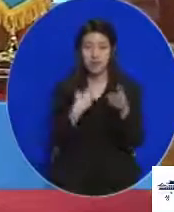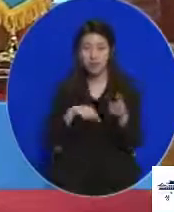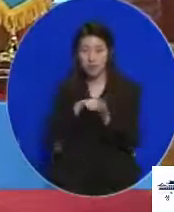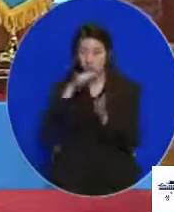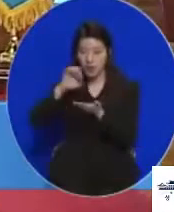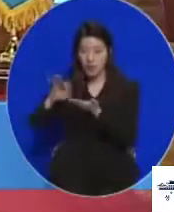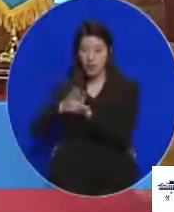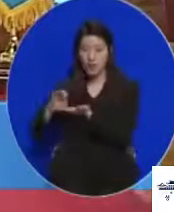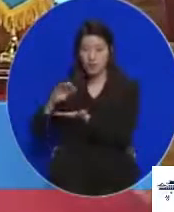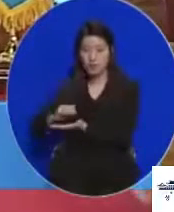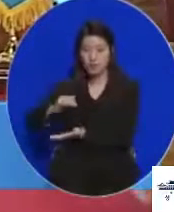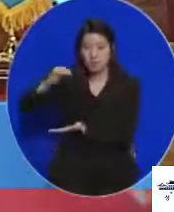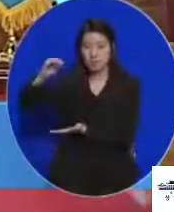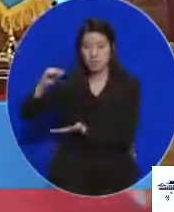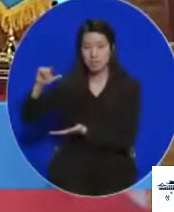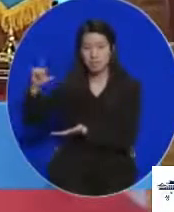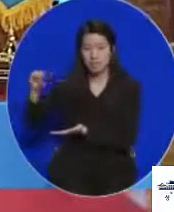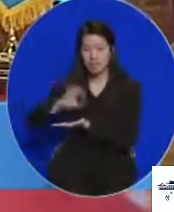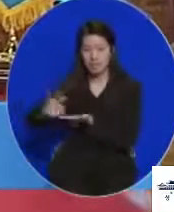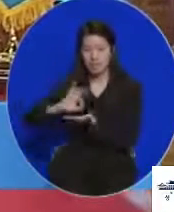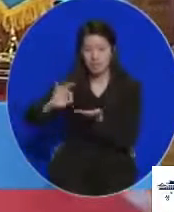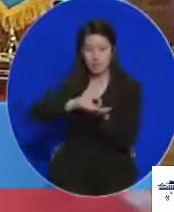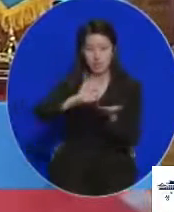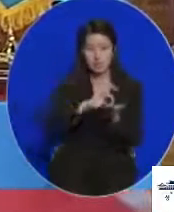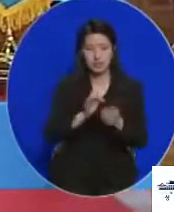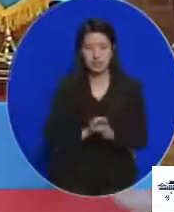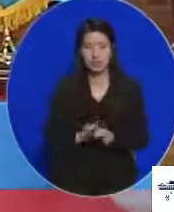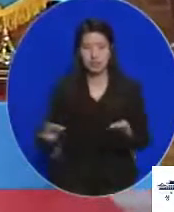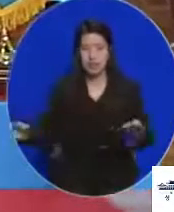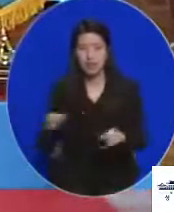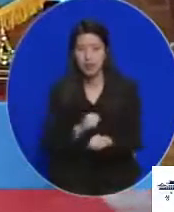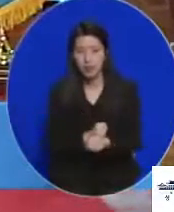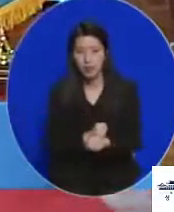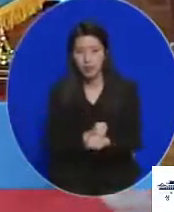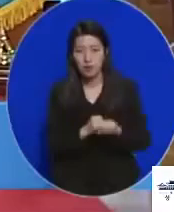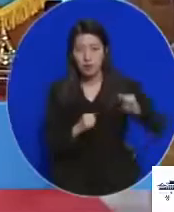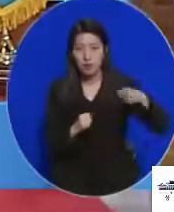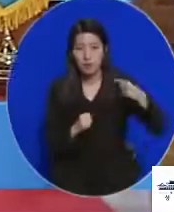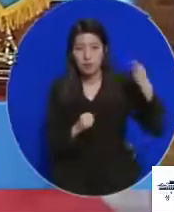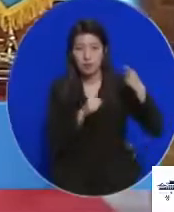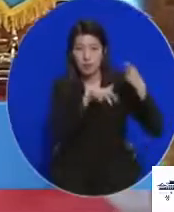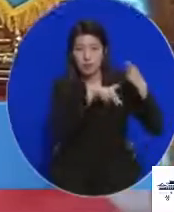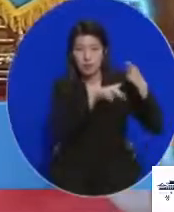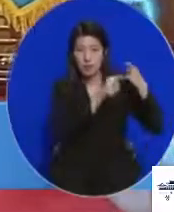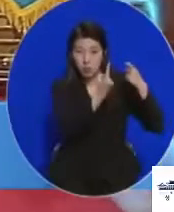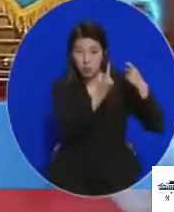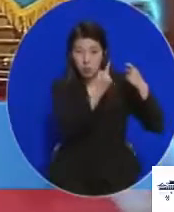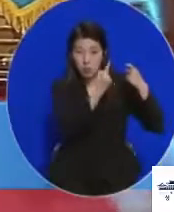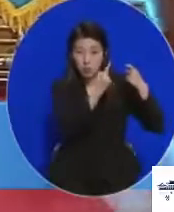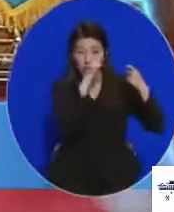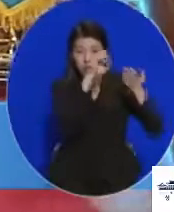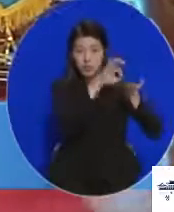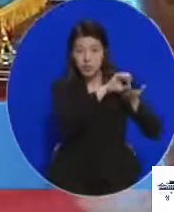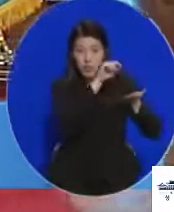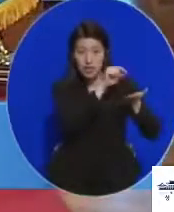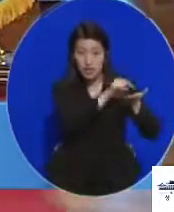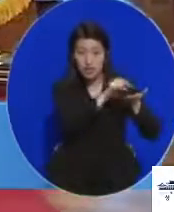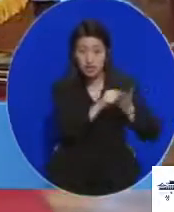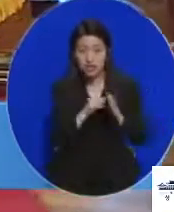산을 신속하게 집행하고 110 쫑 규모의 공공과 민간 투자 프로젝트를